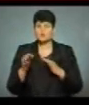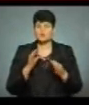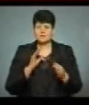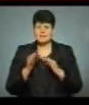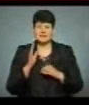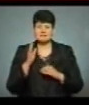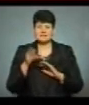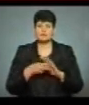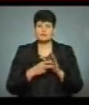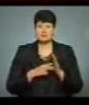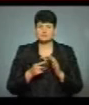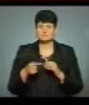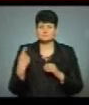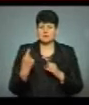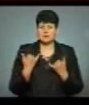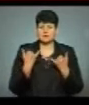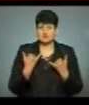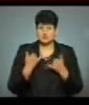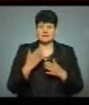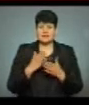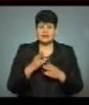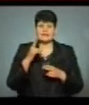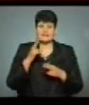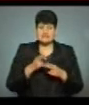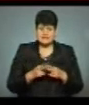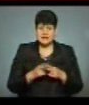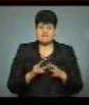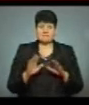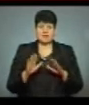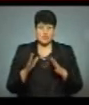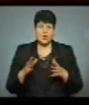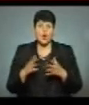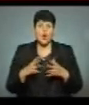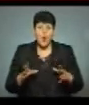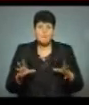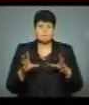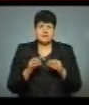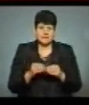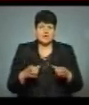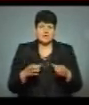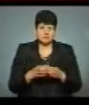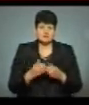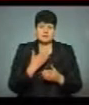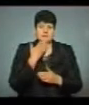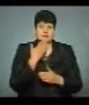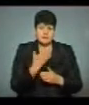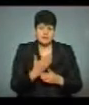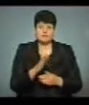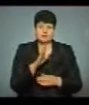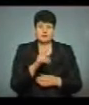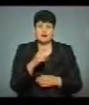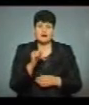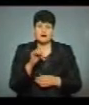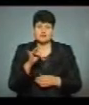перспективного плану Тернопільщини. І на сьогодні вже є кінцевий варіант об'єднання громад. Про що запитаємо нашого гостя поруч зі мною Володимир